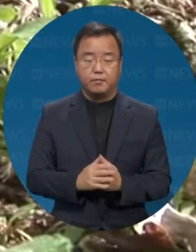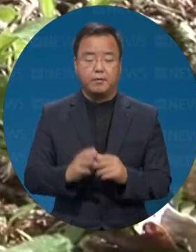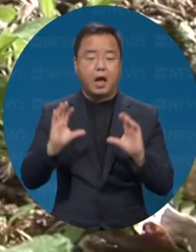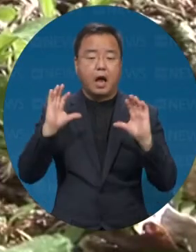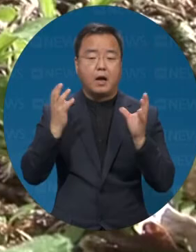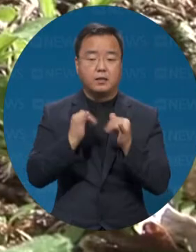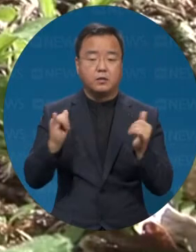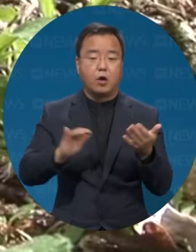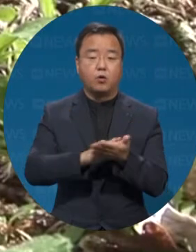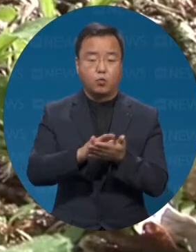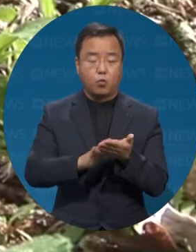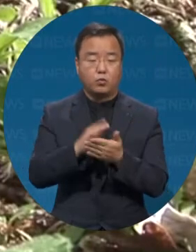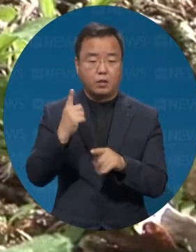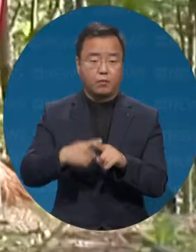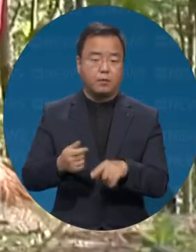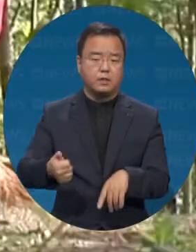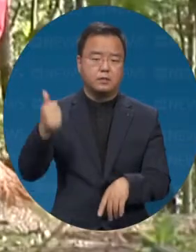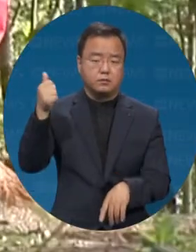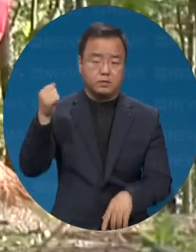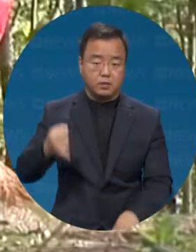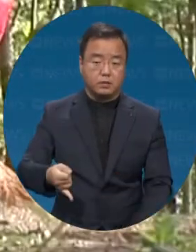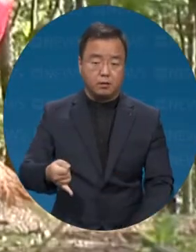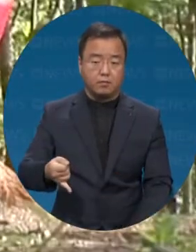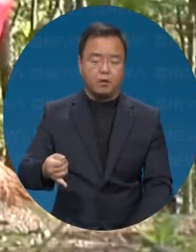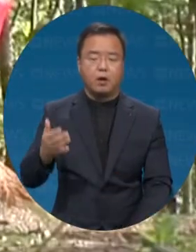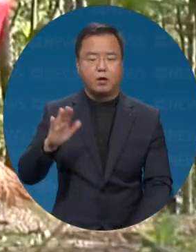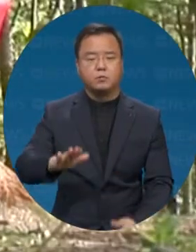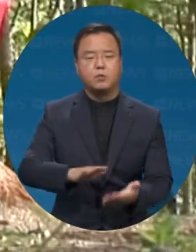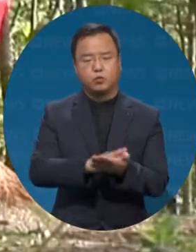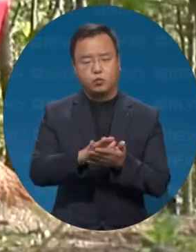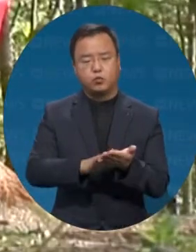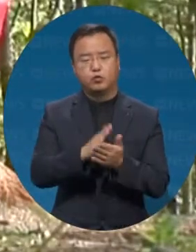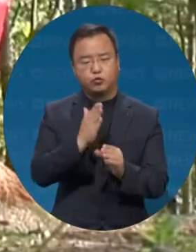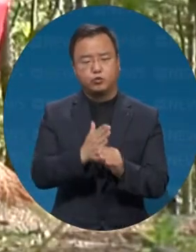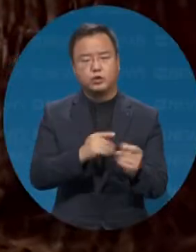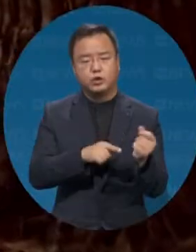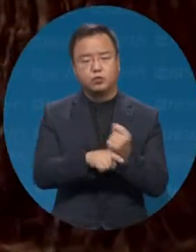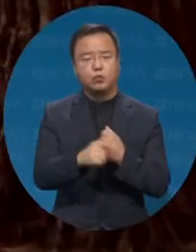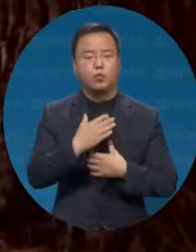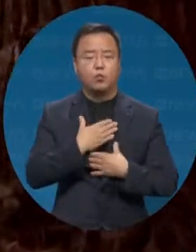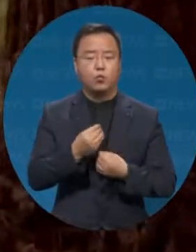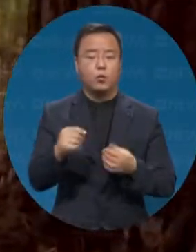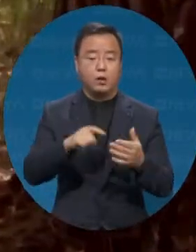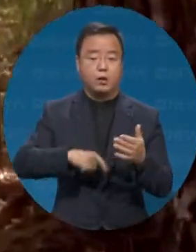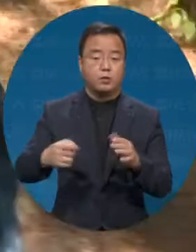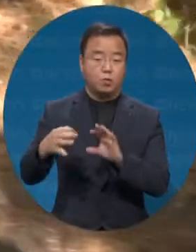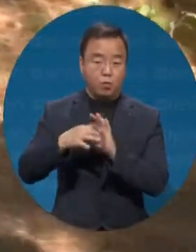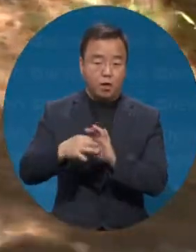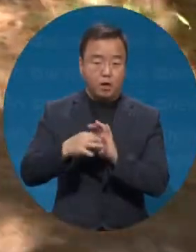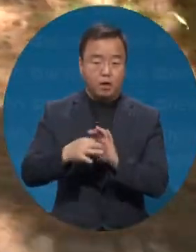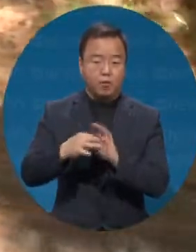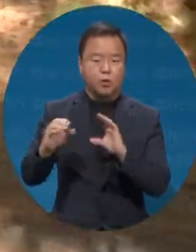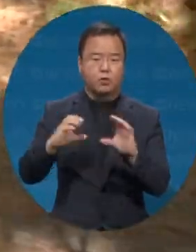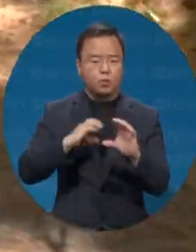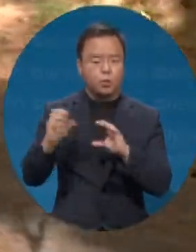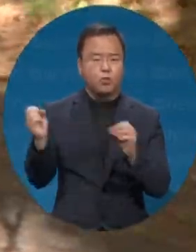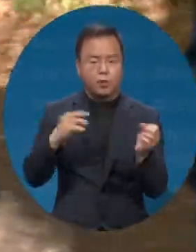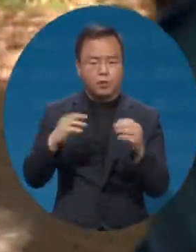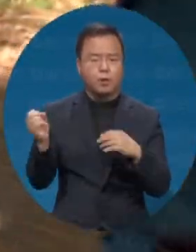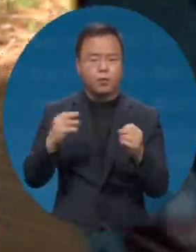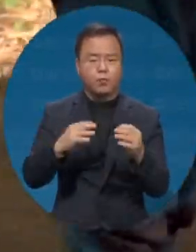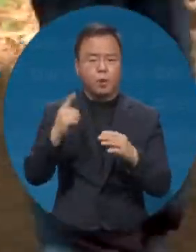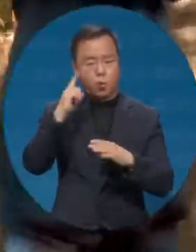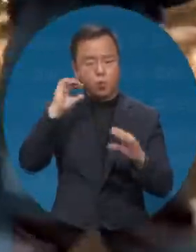아이들은 놀다가 이기거나 지기도 하지만 놀이이기 때문에 안전하고 그 안에서 관계를 맺고 소통하고 공감하며